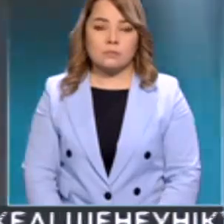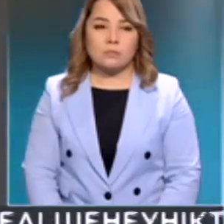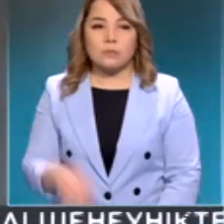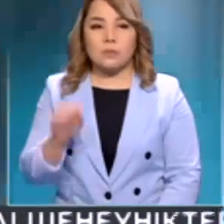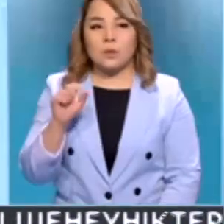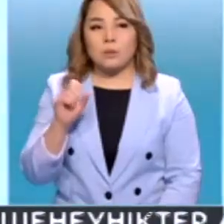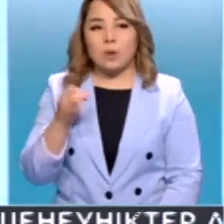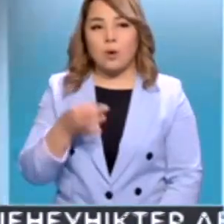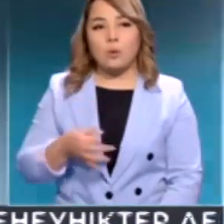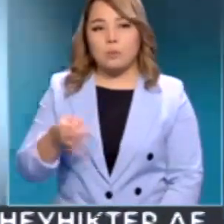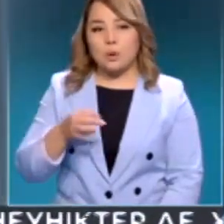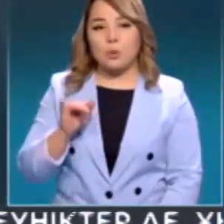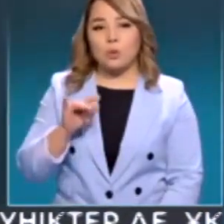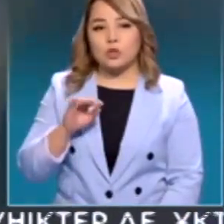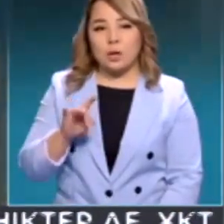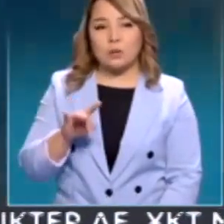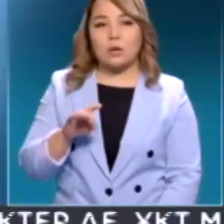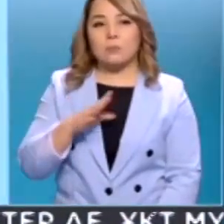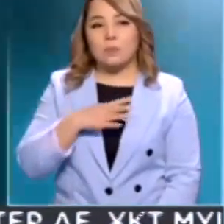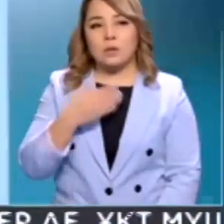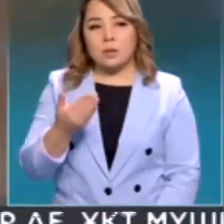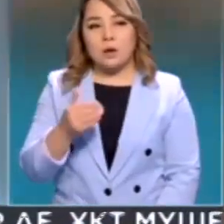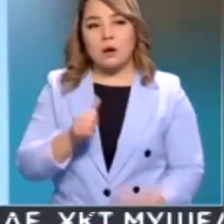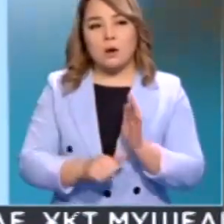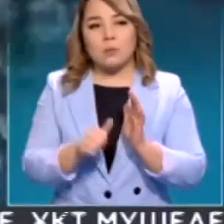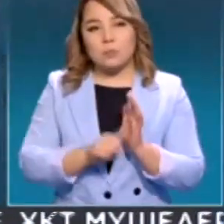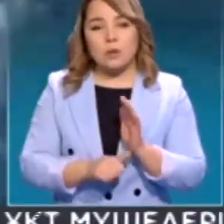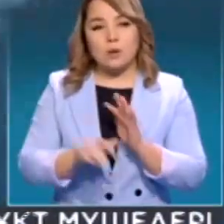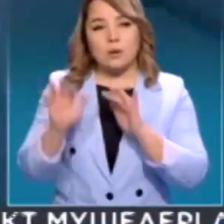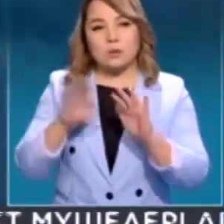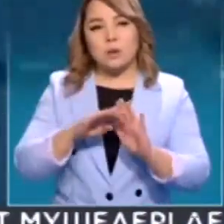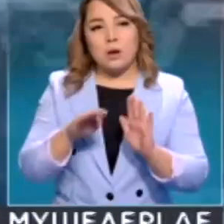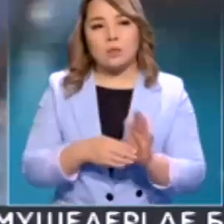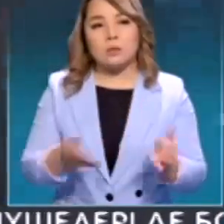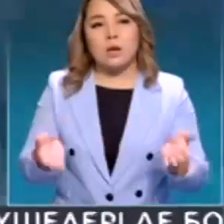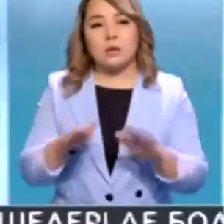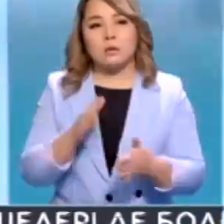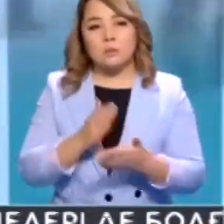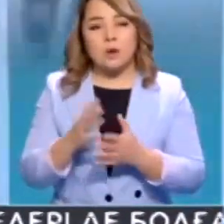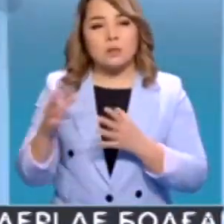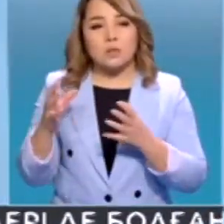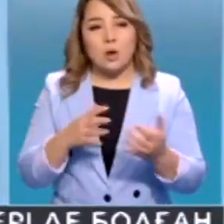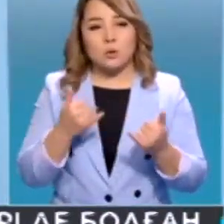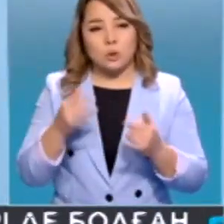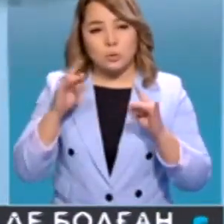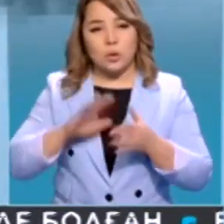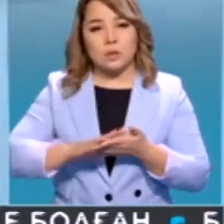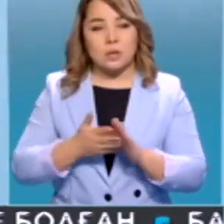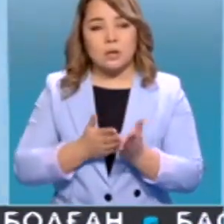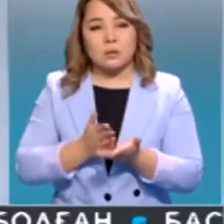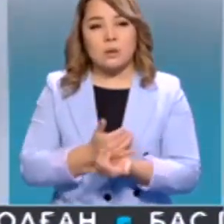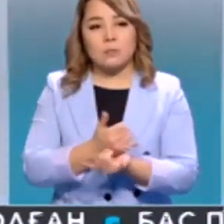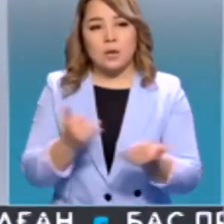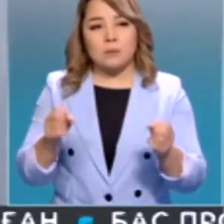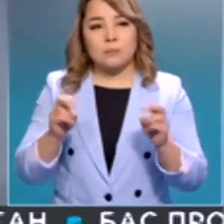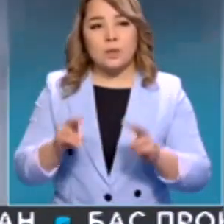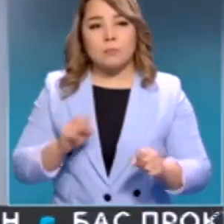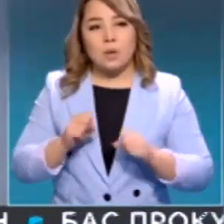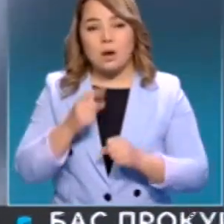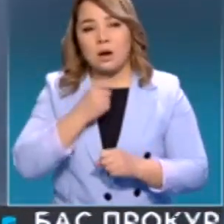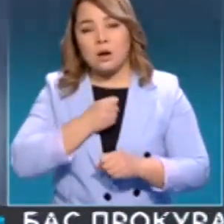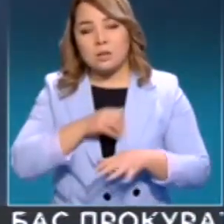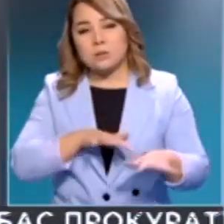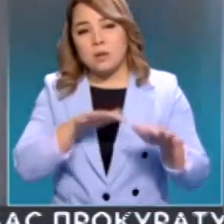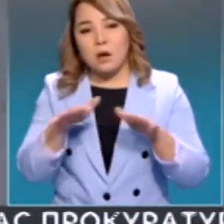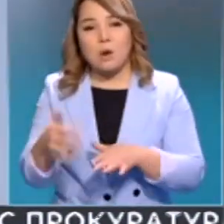Абай облысындағы Аягөз Үржар тас жолының бойында 60 адам қар құрсауында қалған. Оларға көмектесуге төтенше жағдайлар қызметінің бригадасымен бірге әскерилер де